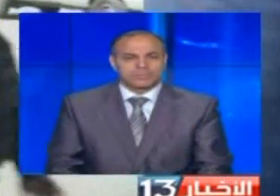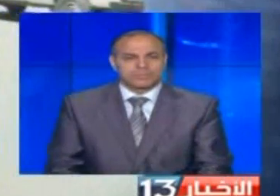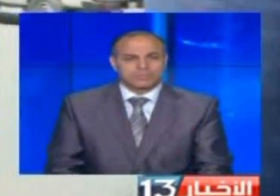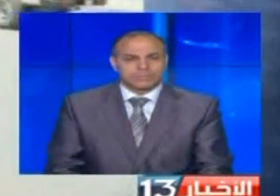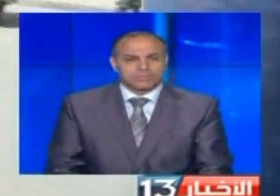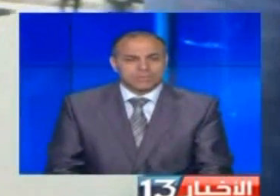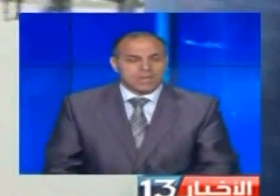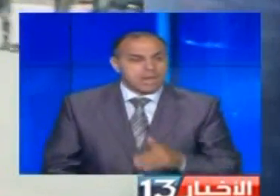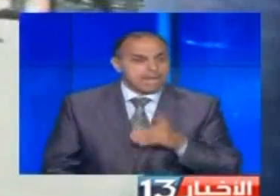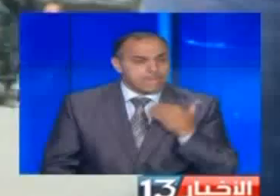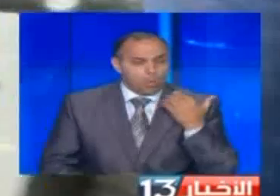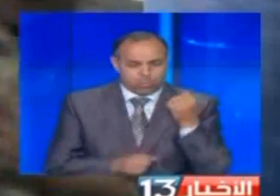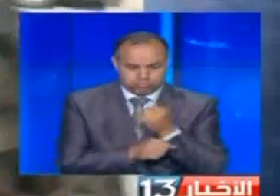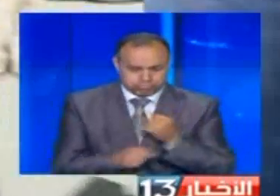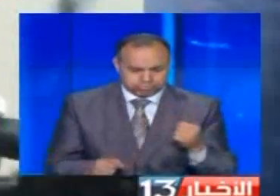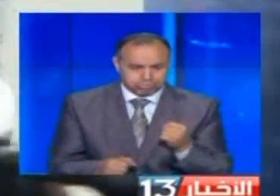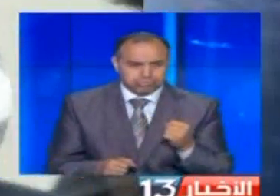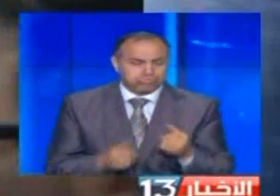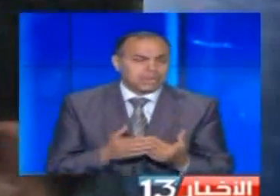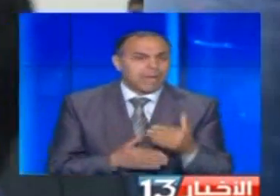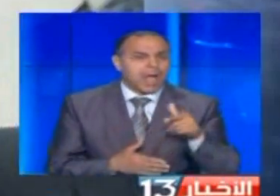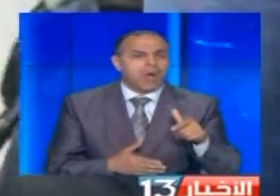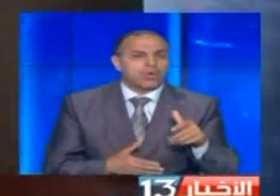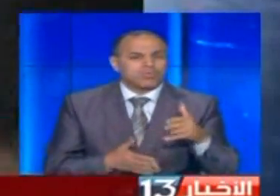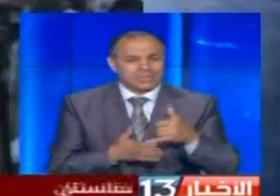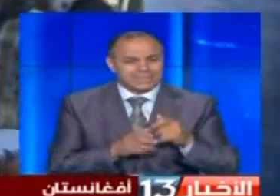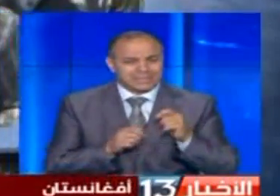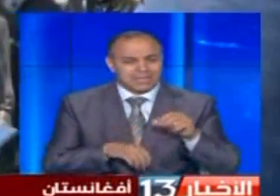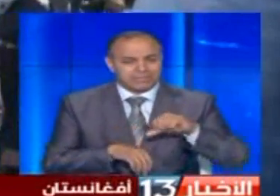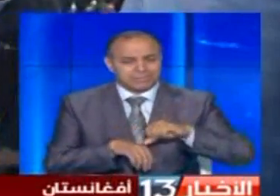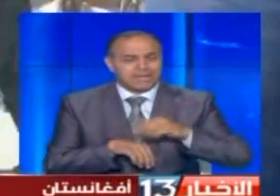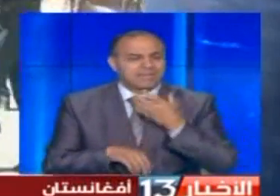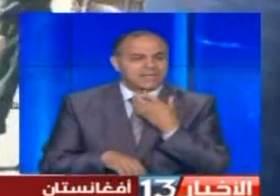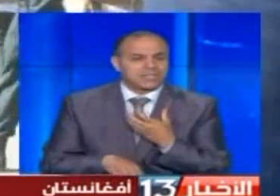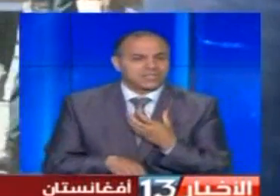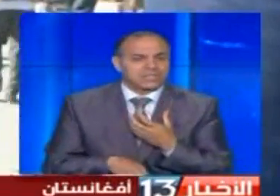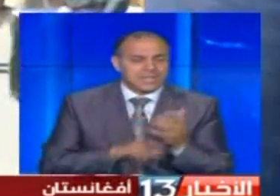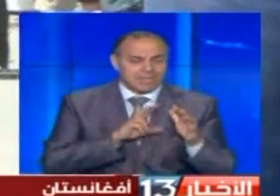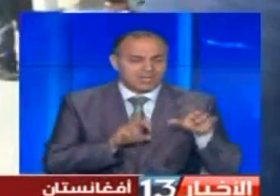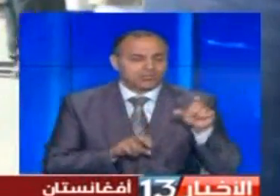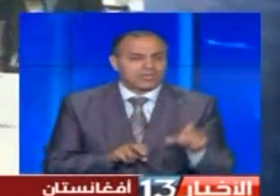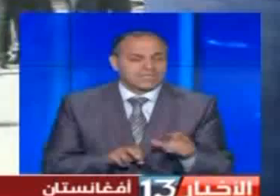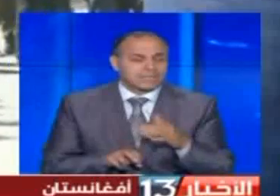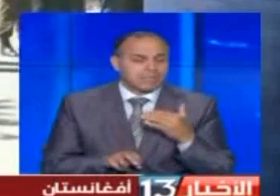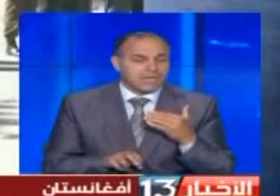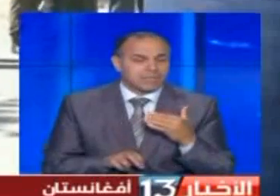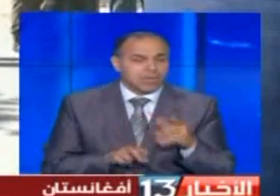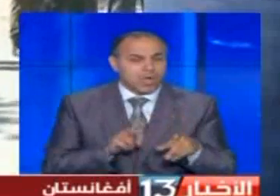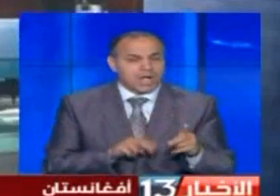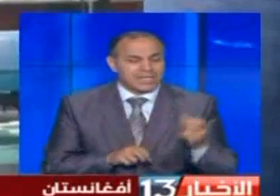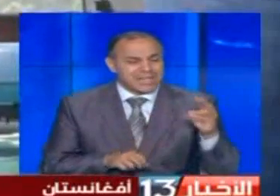بلغ عدد ضحايا الانفجار الذي جد صباح اليوم بالحي الدبلوماسي بالعاصمة الأفغانية 80 قتيلا على الأقل وأكثر